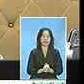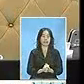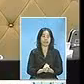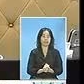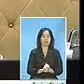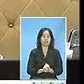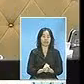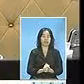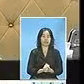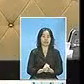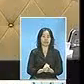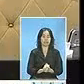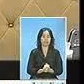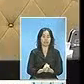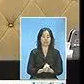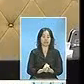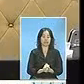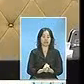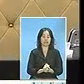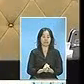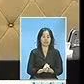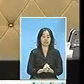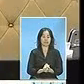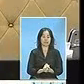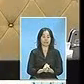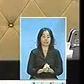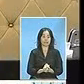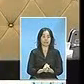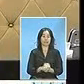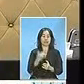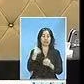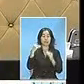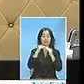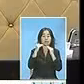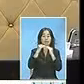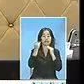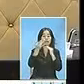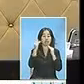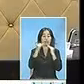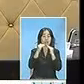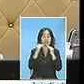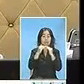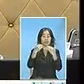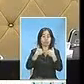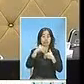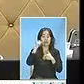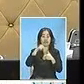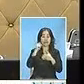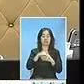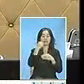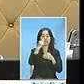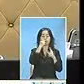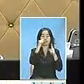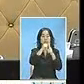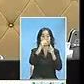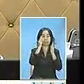ะไม่ใช่คือท่านจะใช้สิทธิ์มันผมบอกแล้วผมมวยก็ถอนได้คน